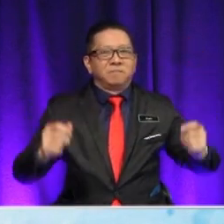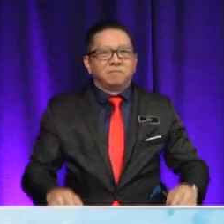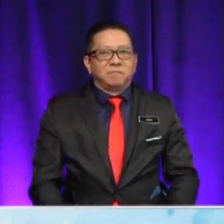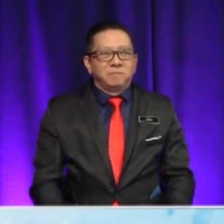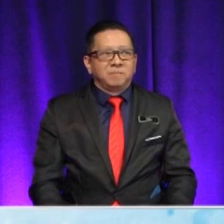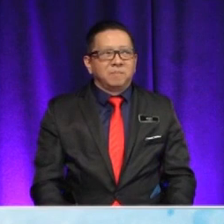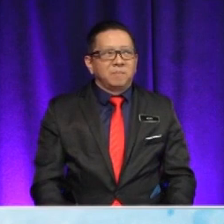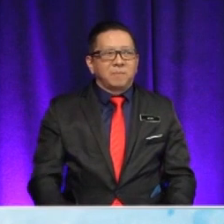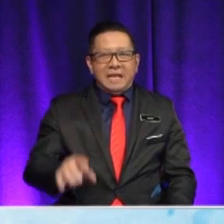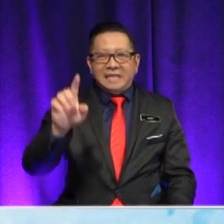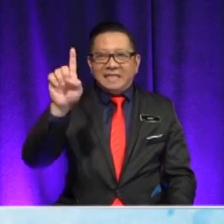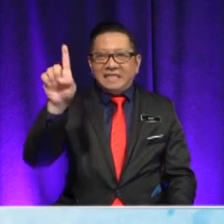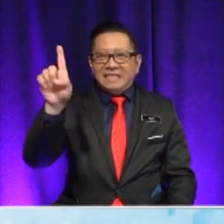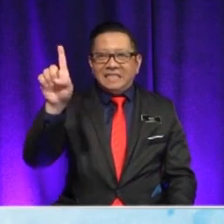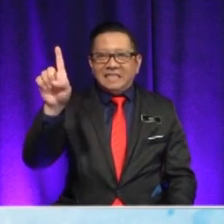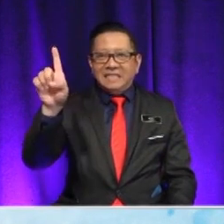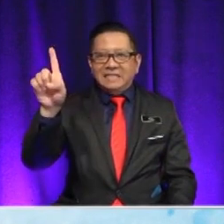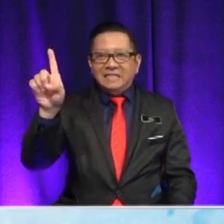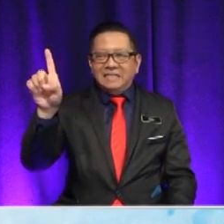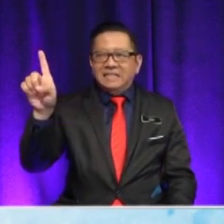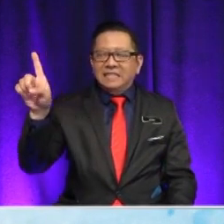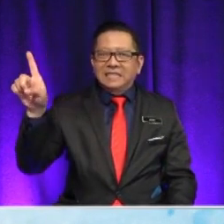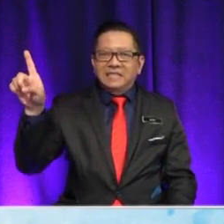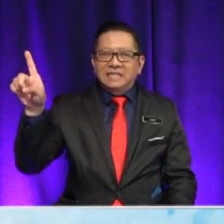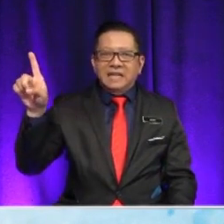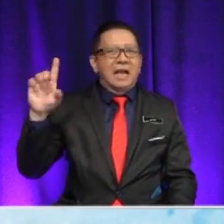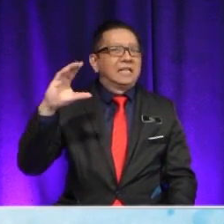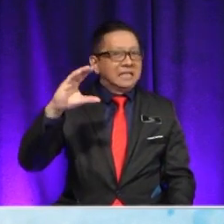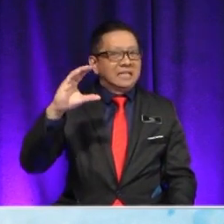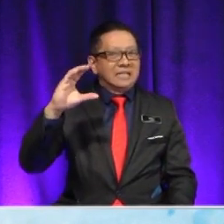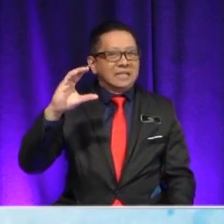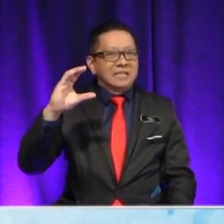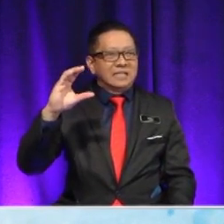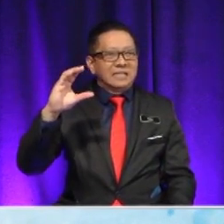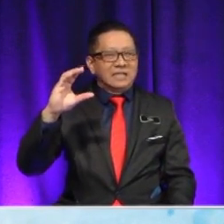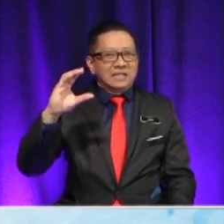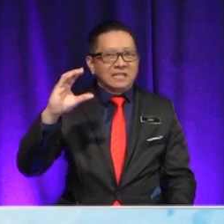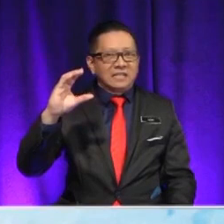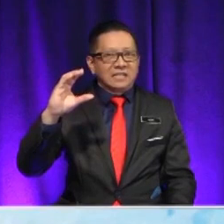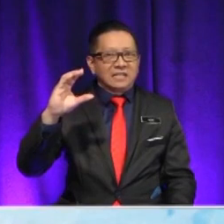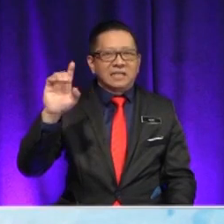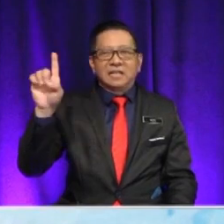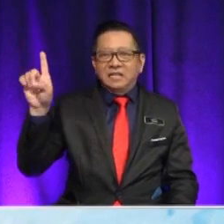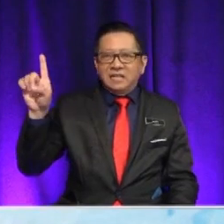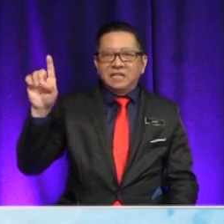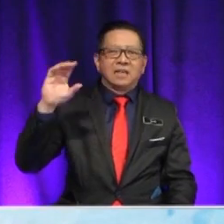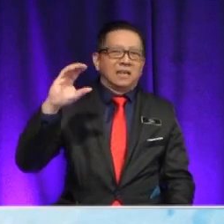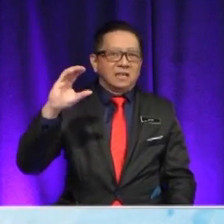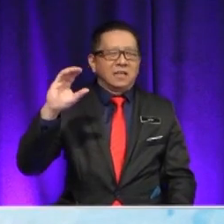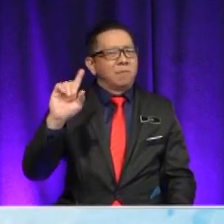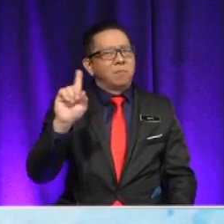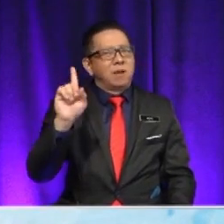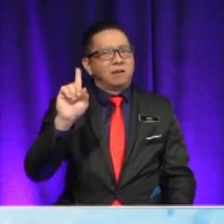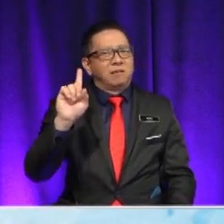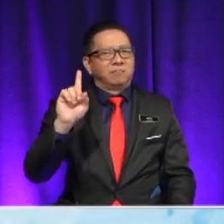Okey. Ha, okey. D. Ada jawab D. Ha, ada C. Ada C. Okey, kasih. Ha, ke mana nak